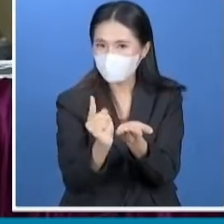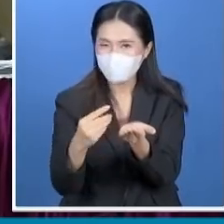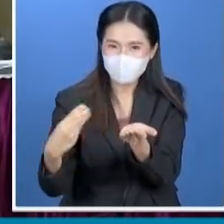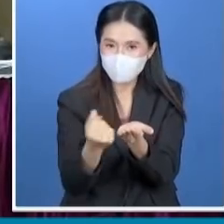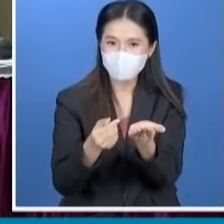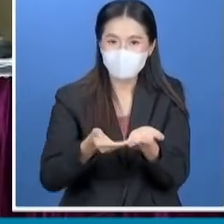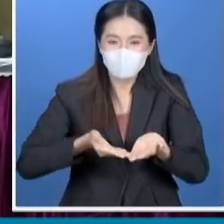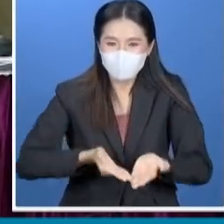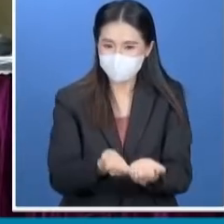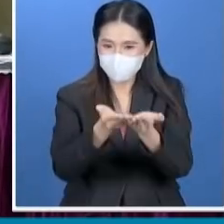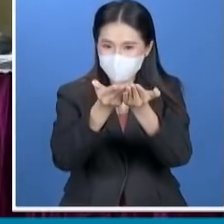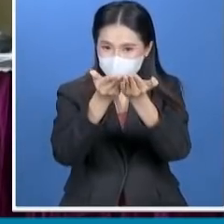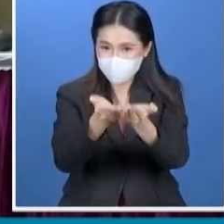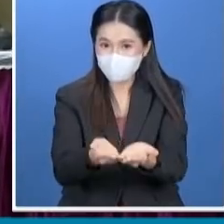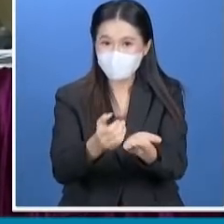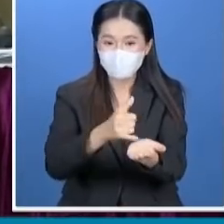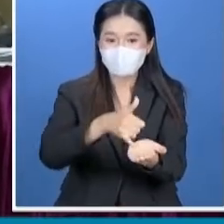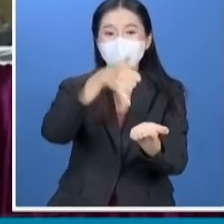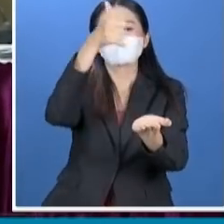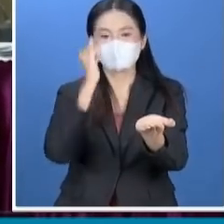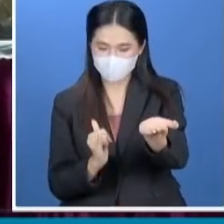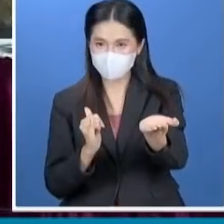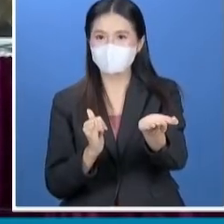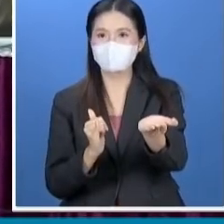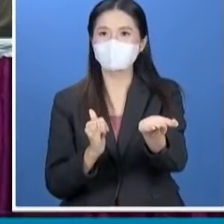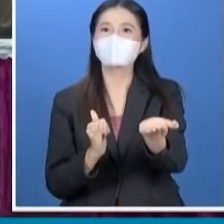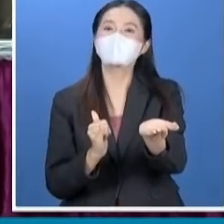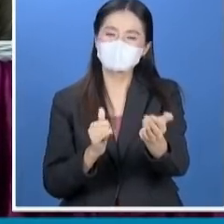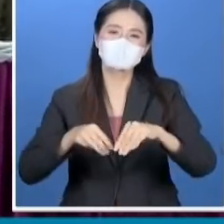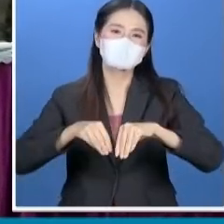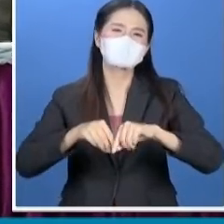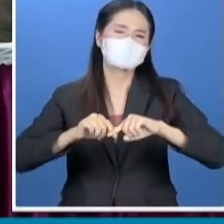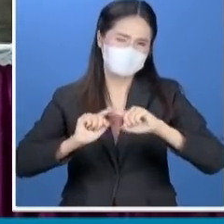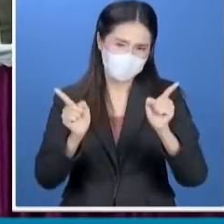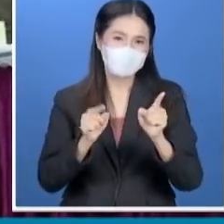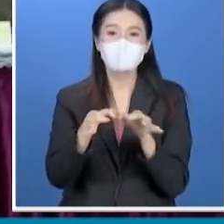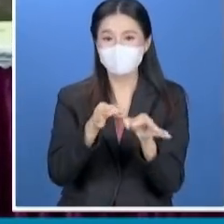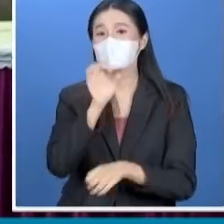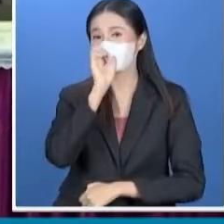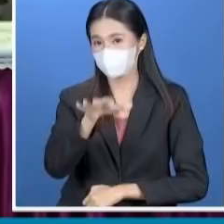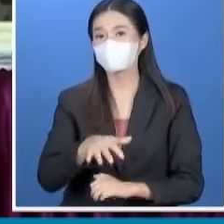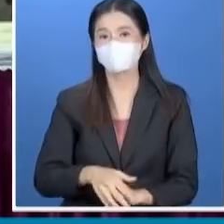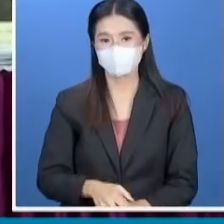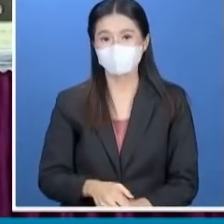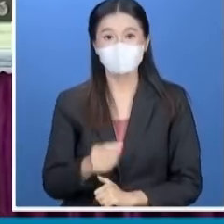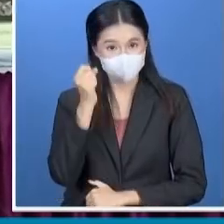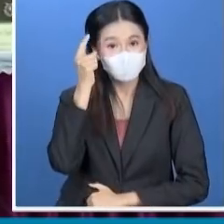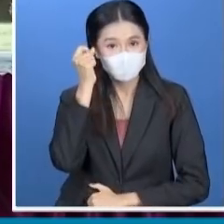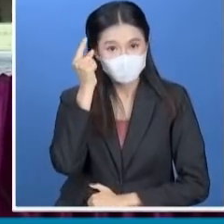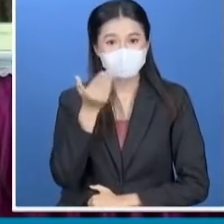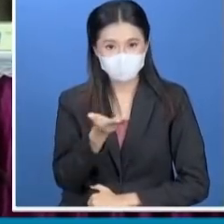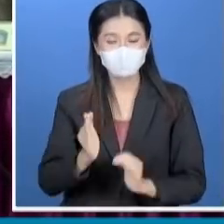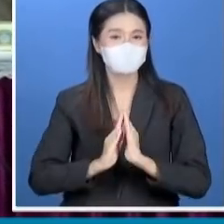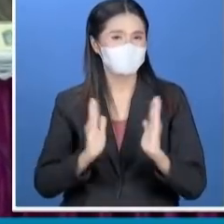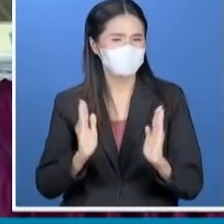เรือลอยตัวนะครับถ้าใครตกท้ายเรือกระเด็นหมดนะฮะก็ต่างกันอย่างนั้นนะครับผมอธิบายอย่างนี้นะครับพอเข้าใจนะครับขอบคุ